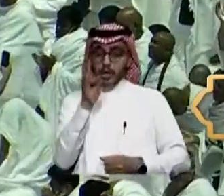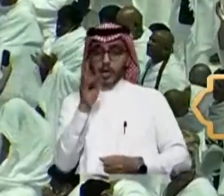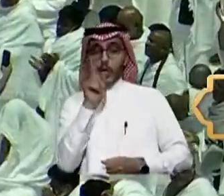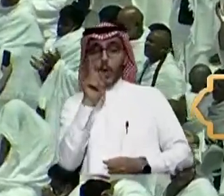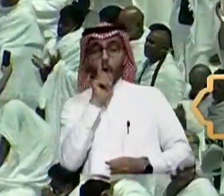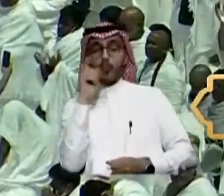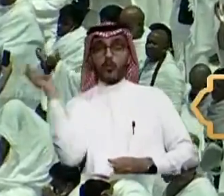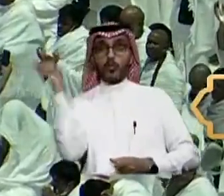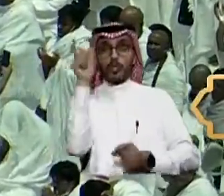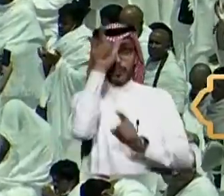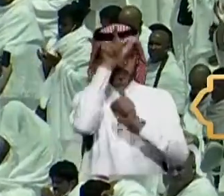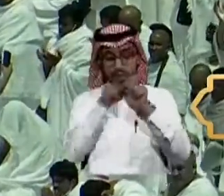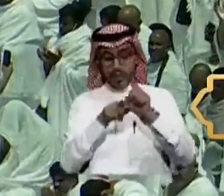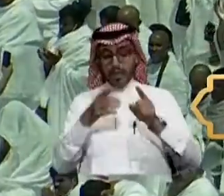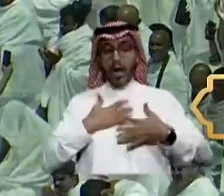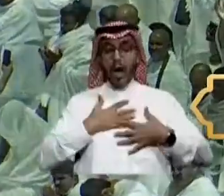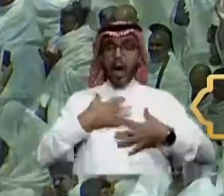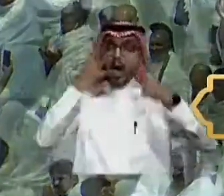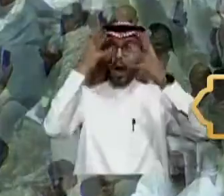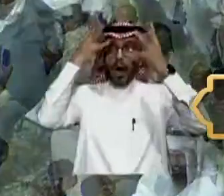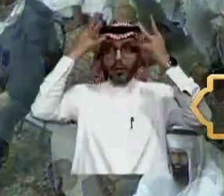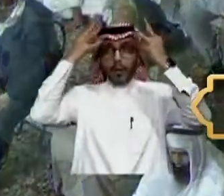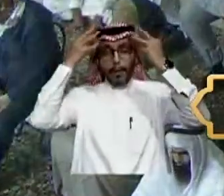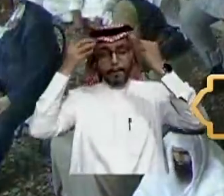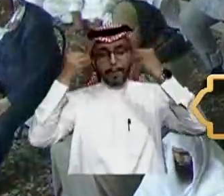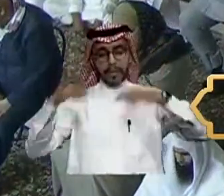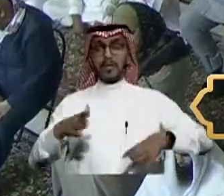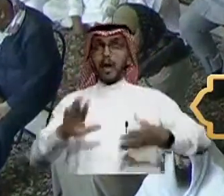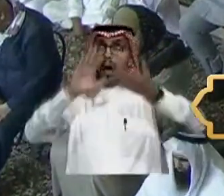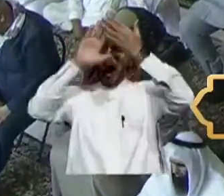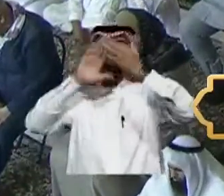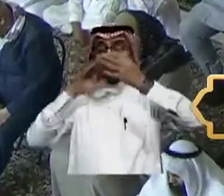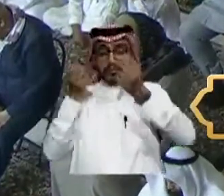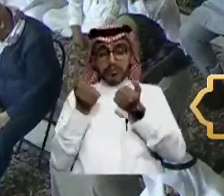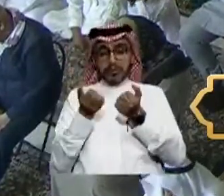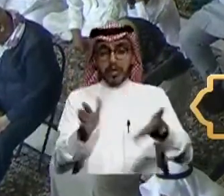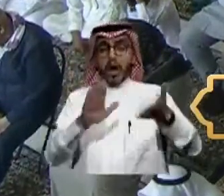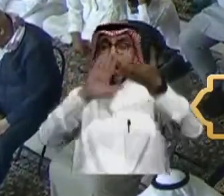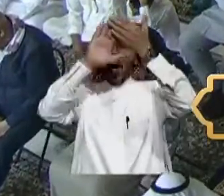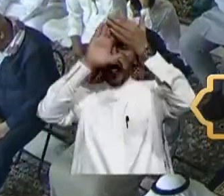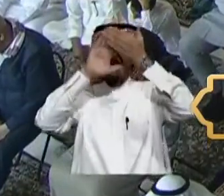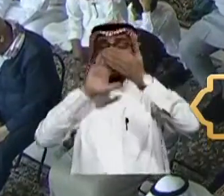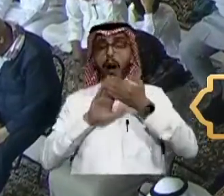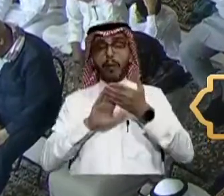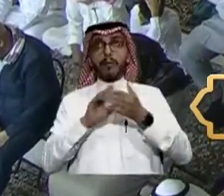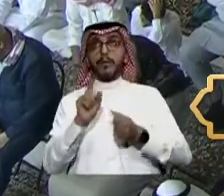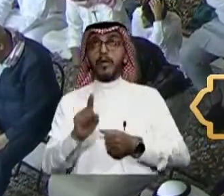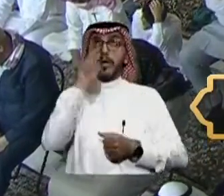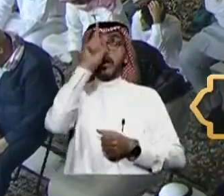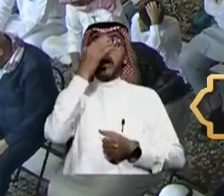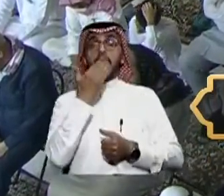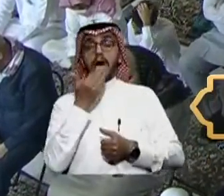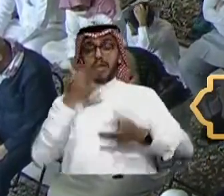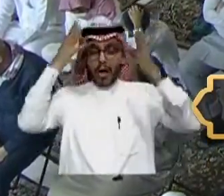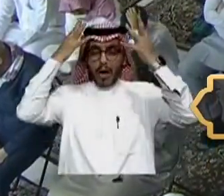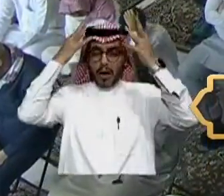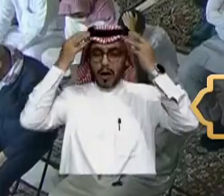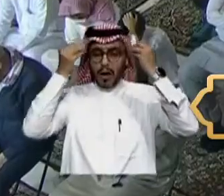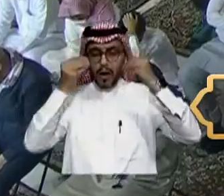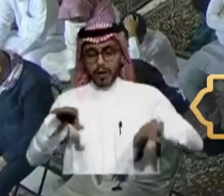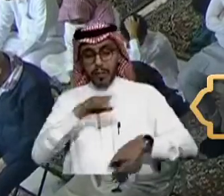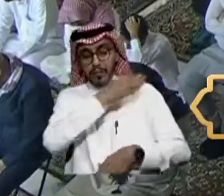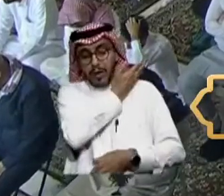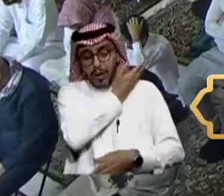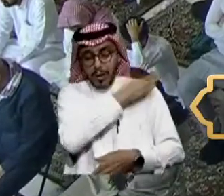امهات المؤمنين و عنا معهم بعفوك وكرمك واحسانك يا خير من تجاوز